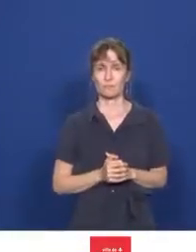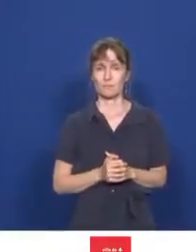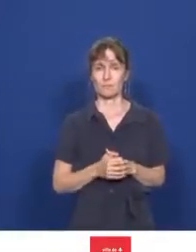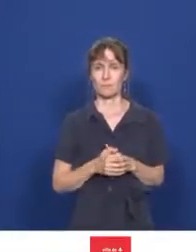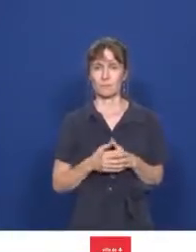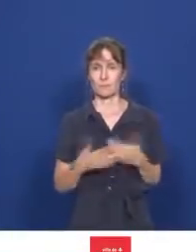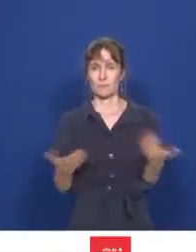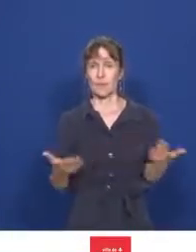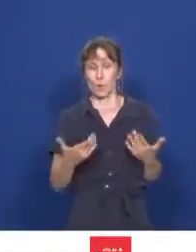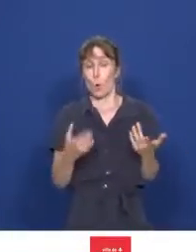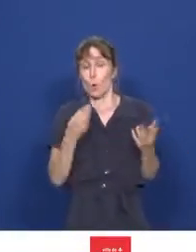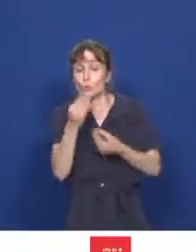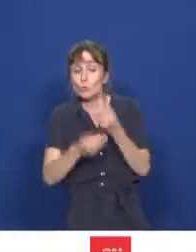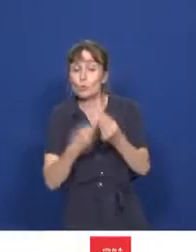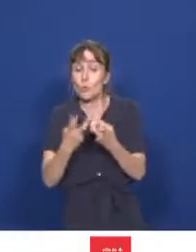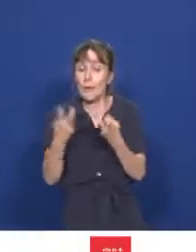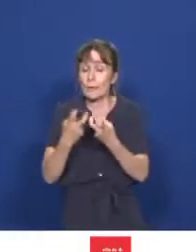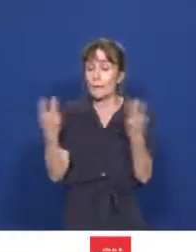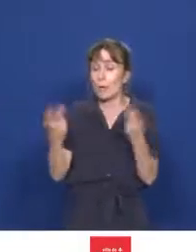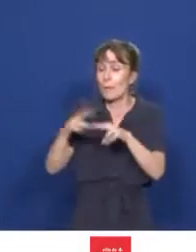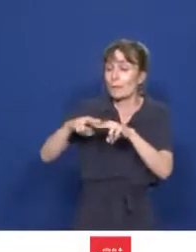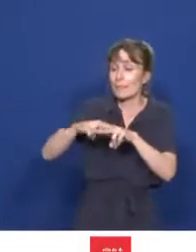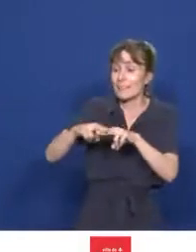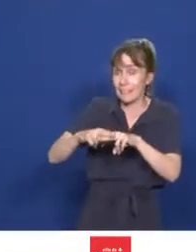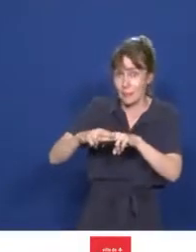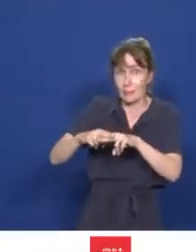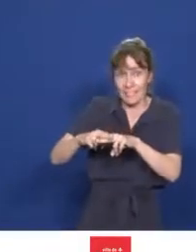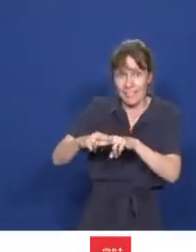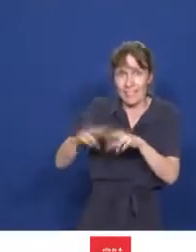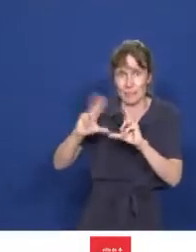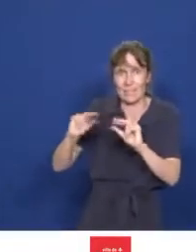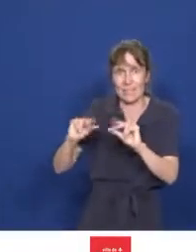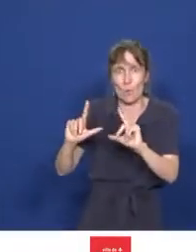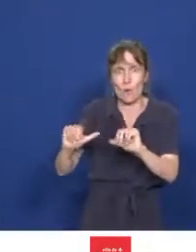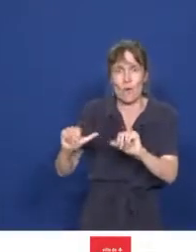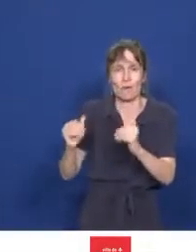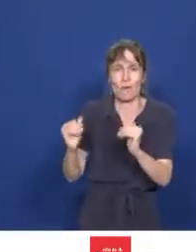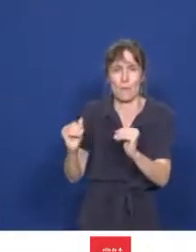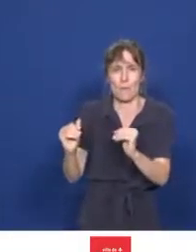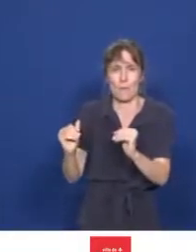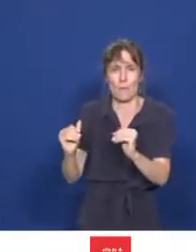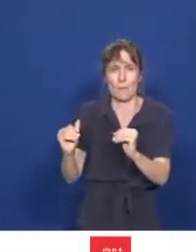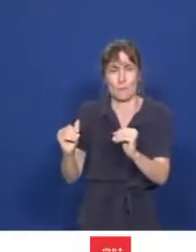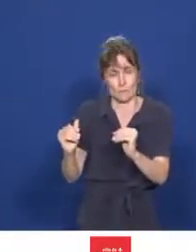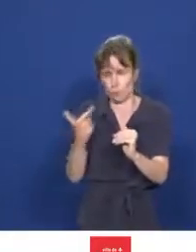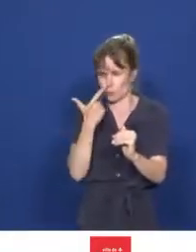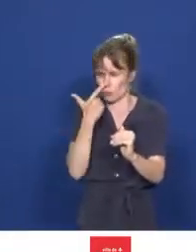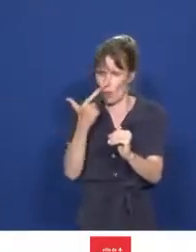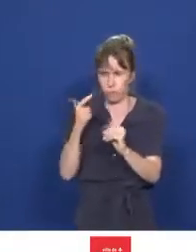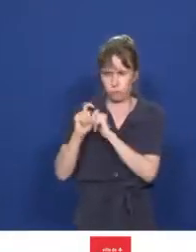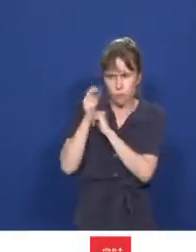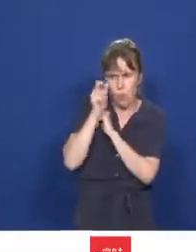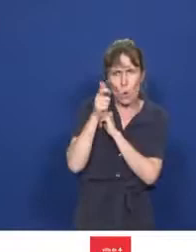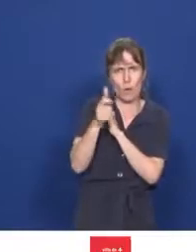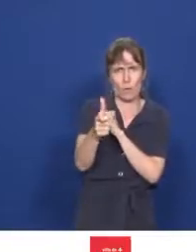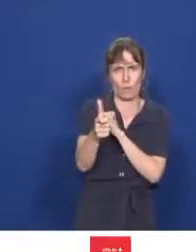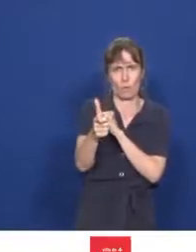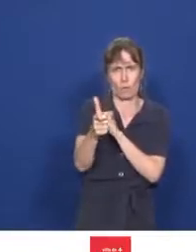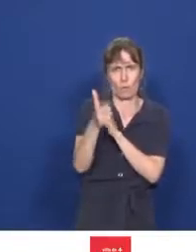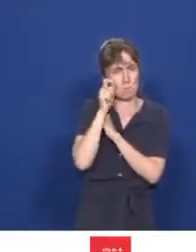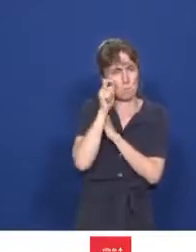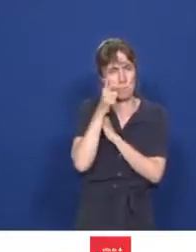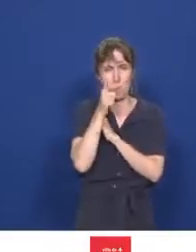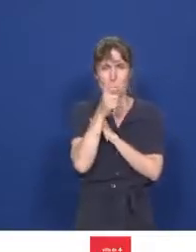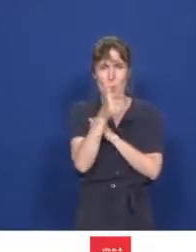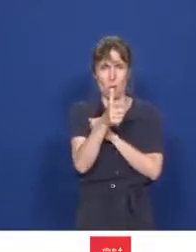être définis en cohérence, et c'est le deuxième point qui me semble utile, c'est effectivement la cohérence avec l'action qui doit être menée au niveau